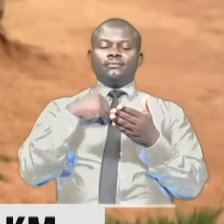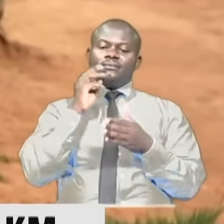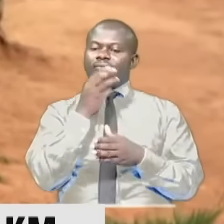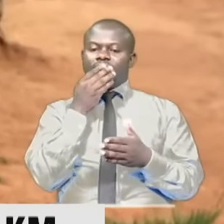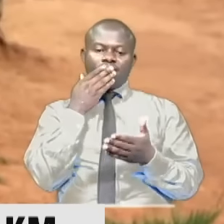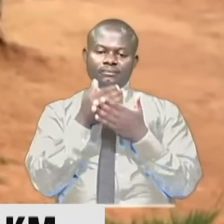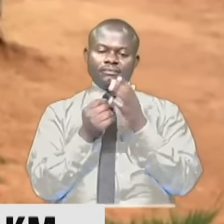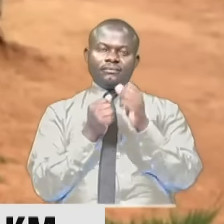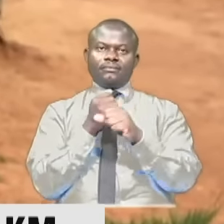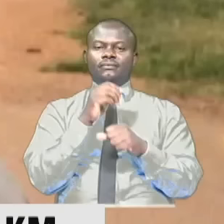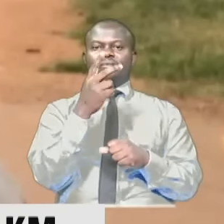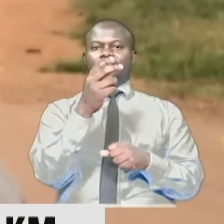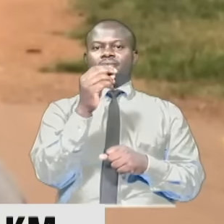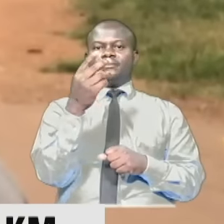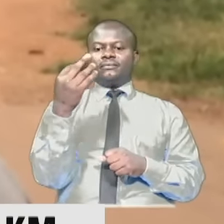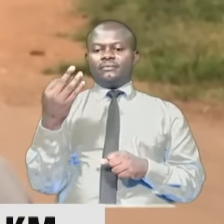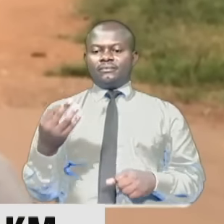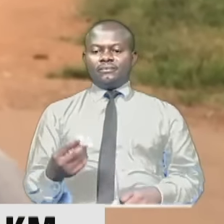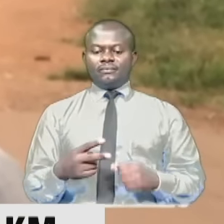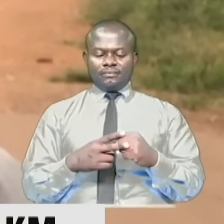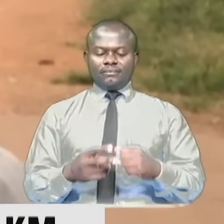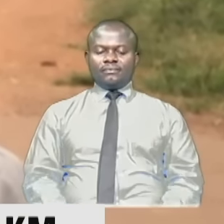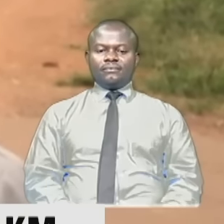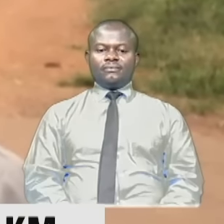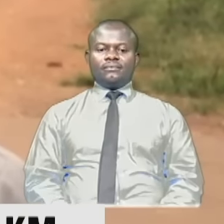muri 2027 tumaze kugera kuri